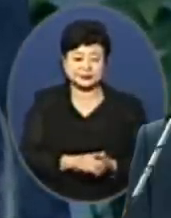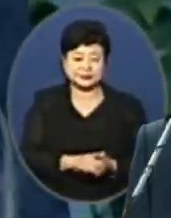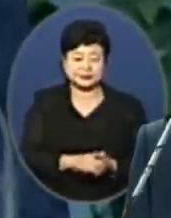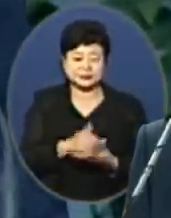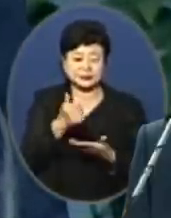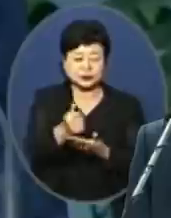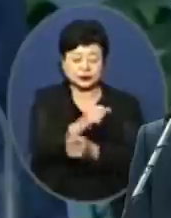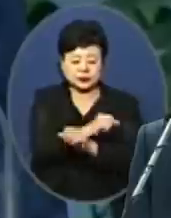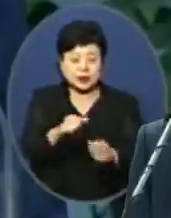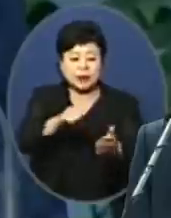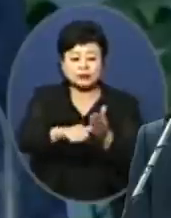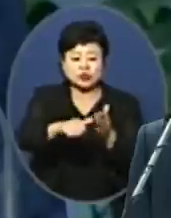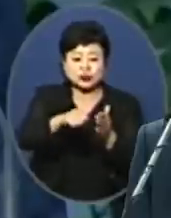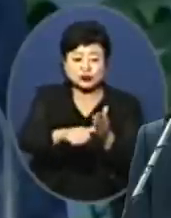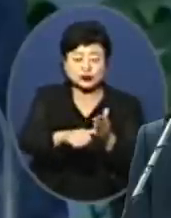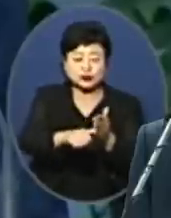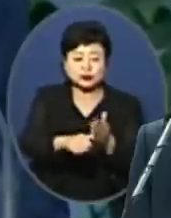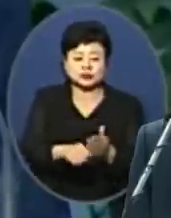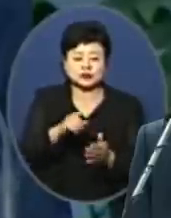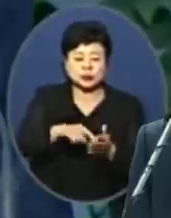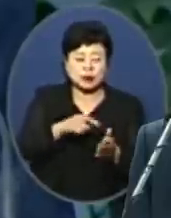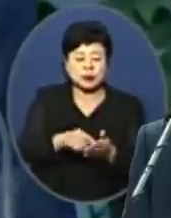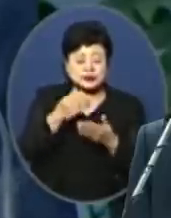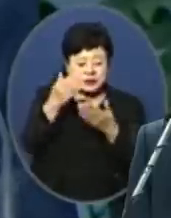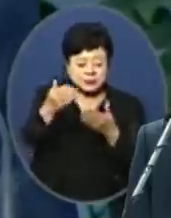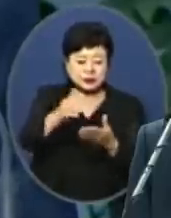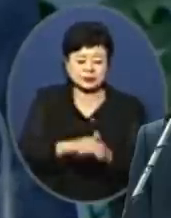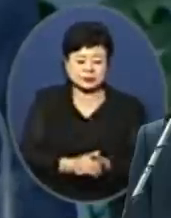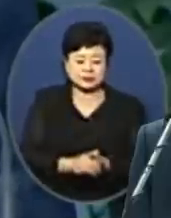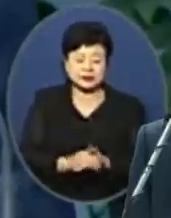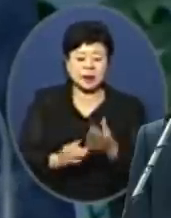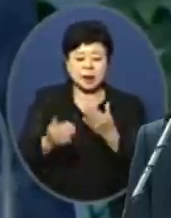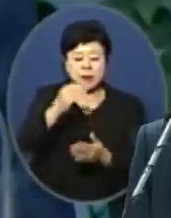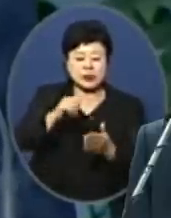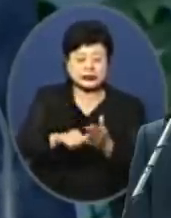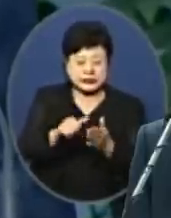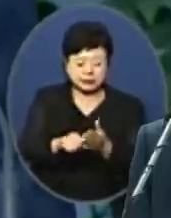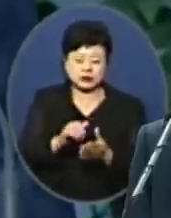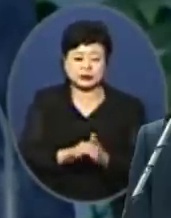속죄 제물, 속건 제물, 번제물,